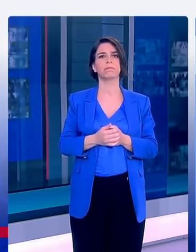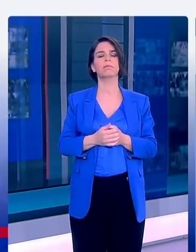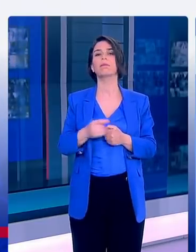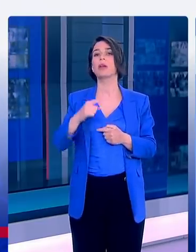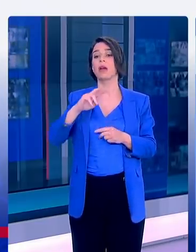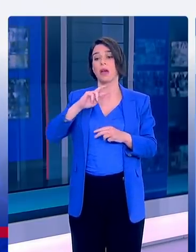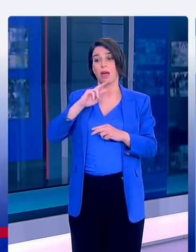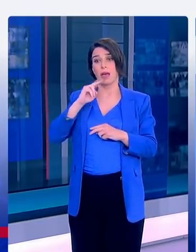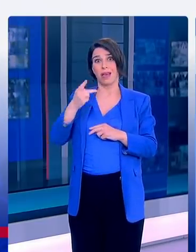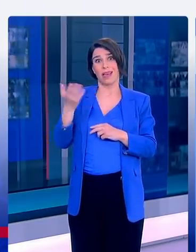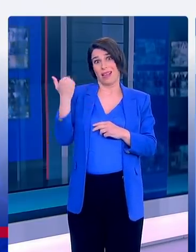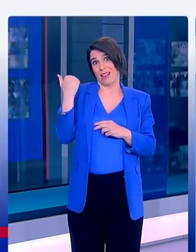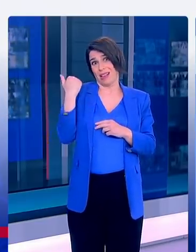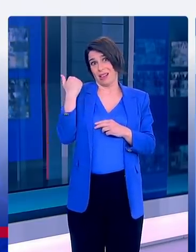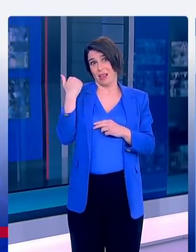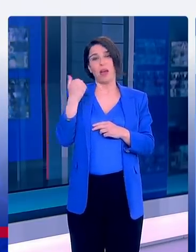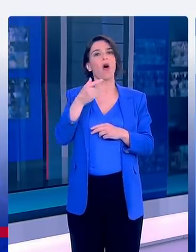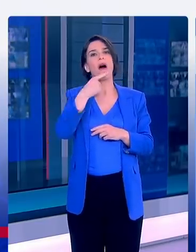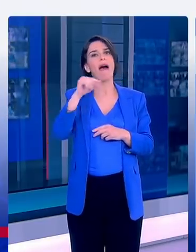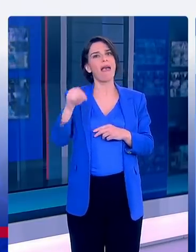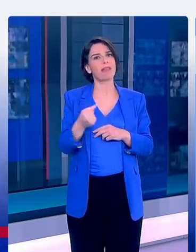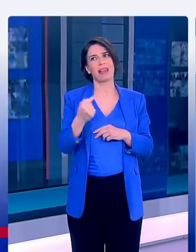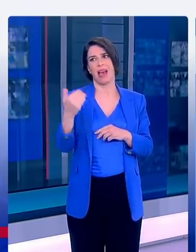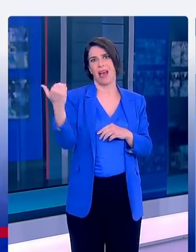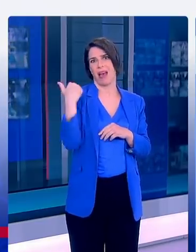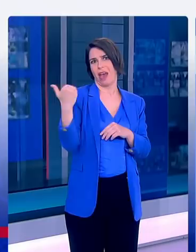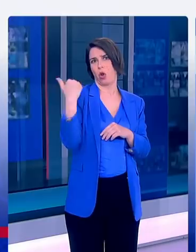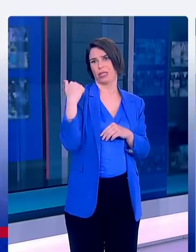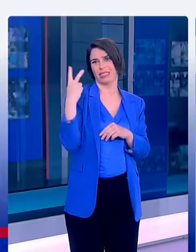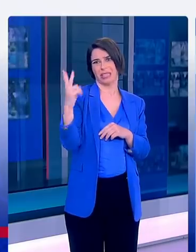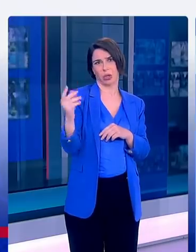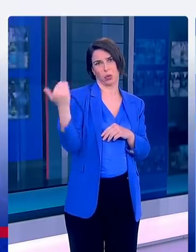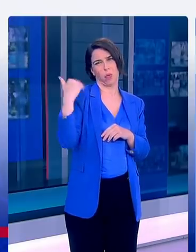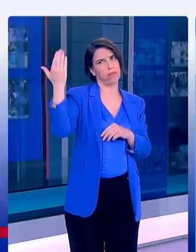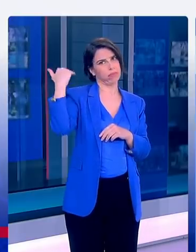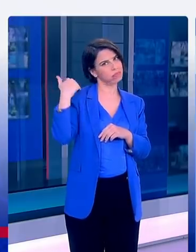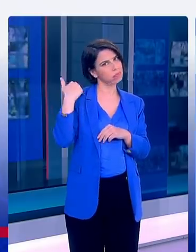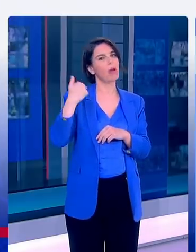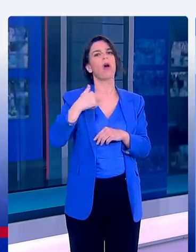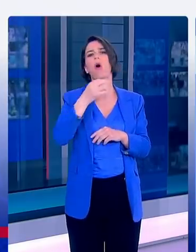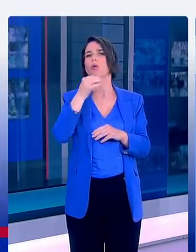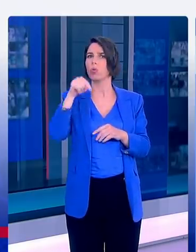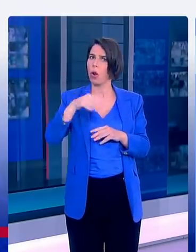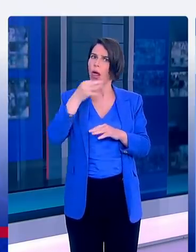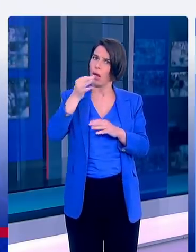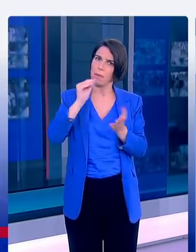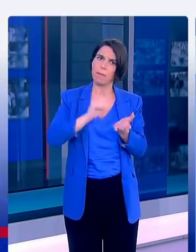την προηγούμενη φορά που είχα την ευκαιρία να απαντήσω σε ερωτήσεις σας, το ζήτημα